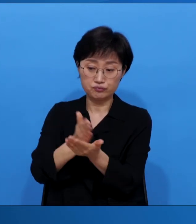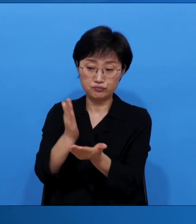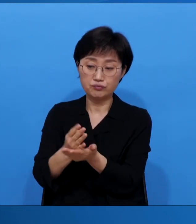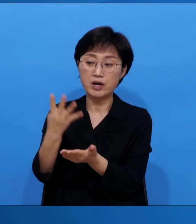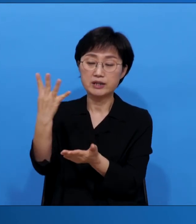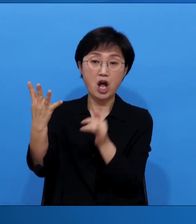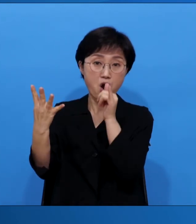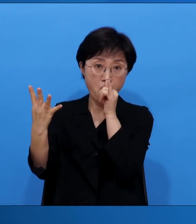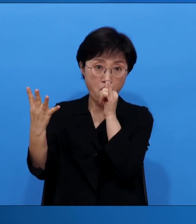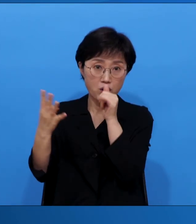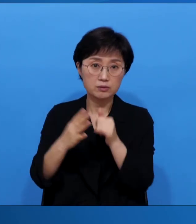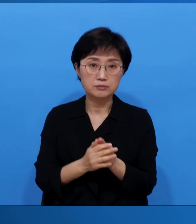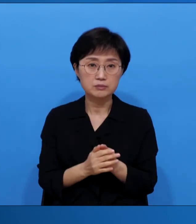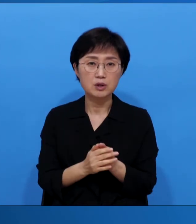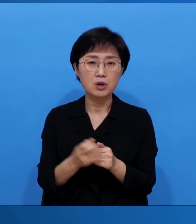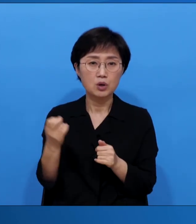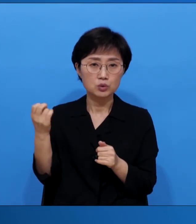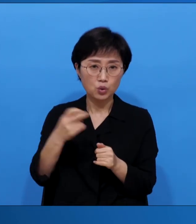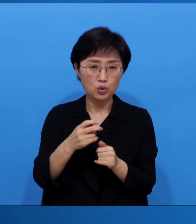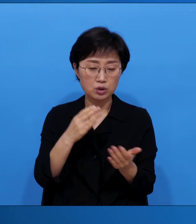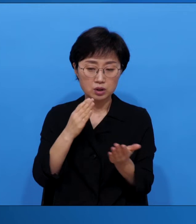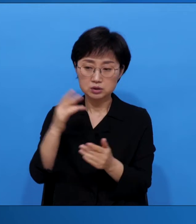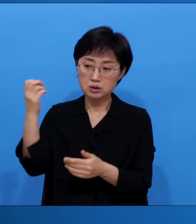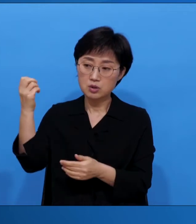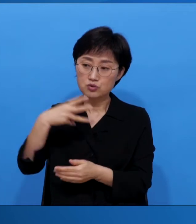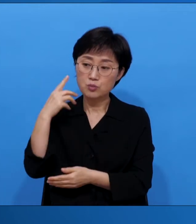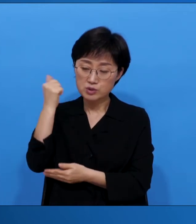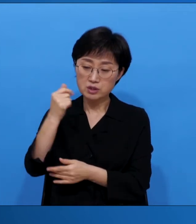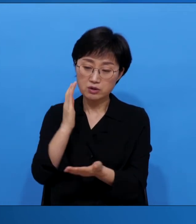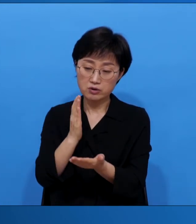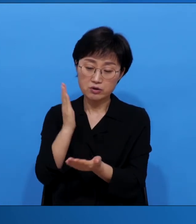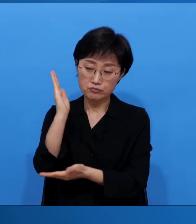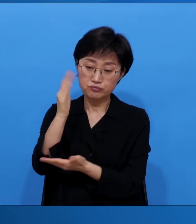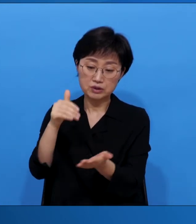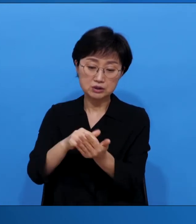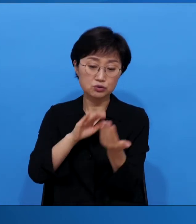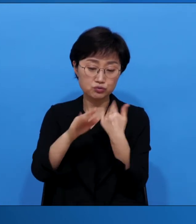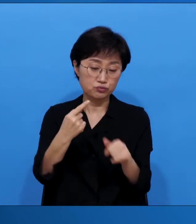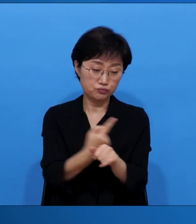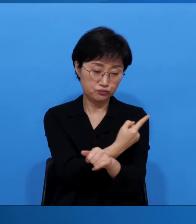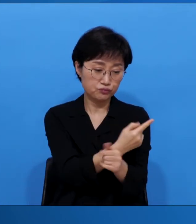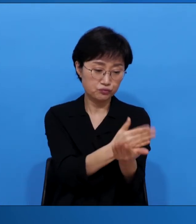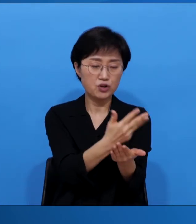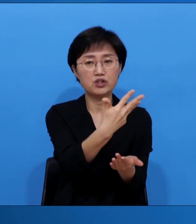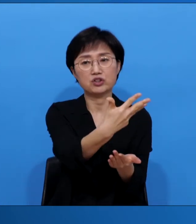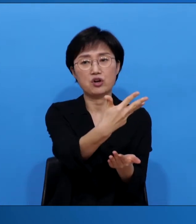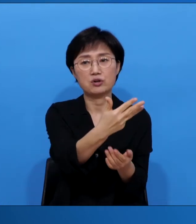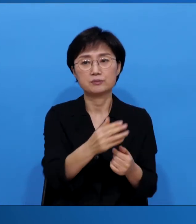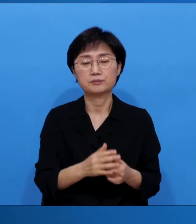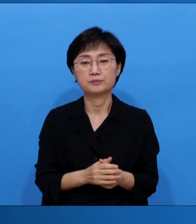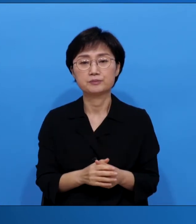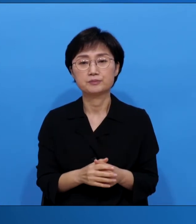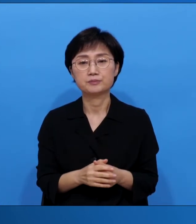선교 포럼, 성경과 신학, 교회사, 현장 포럼 등 모두 8강의가 진행됩니다.